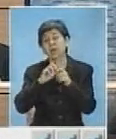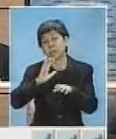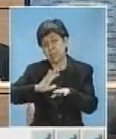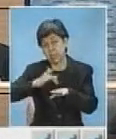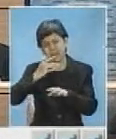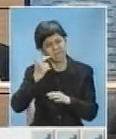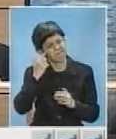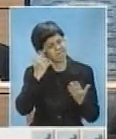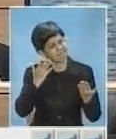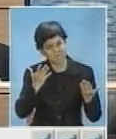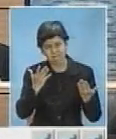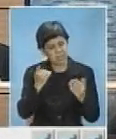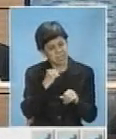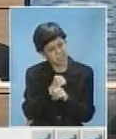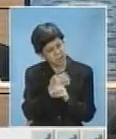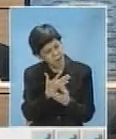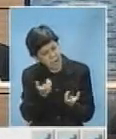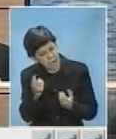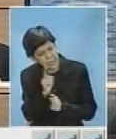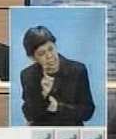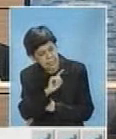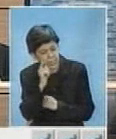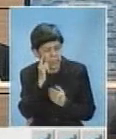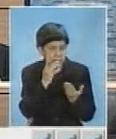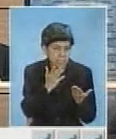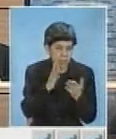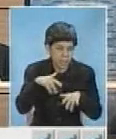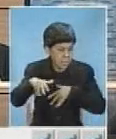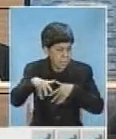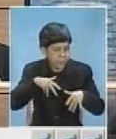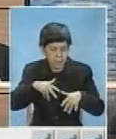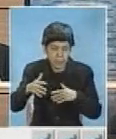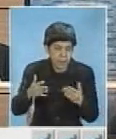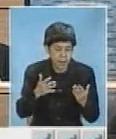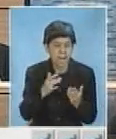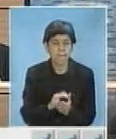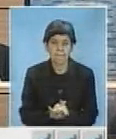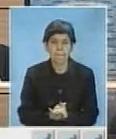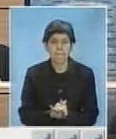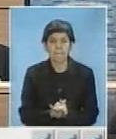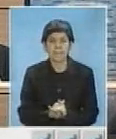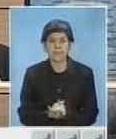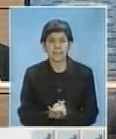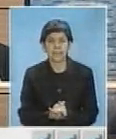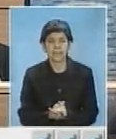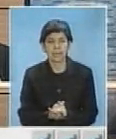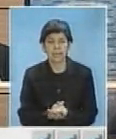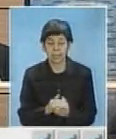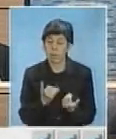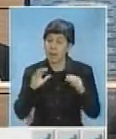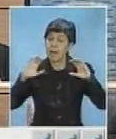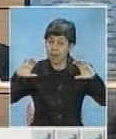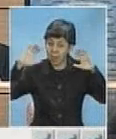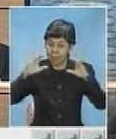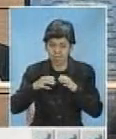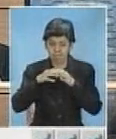ว่าทำไมจึงทำให้เกิดความเสียหายอย่างมหาศาลกับพี่น้องประชาชนมากถึงขนาดนี้เอาว่าณวันที่รัฐบา